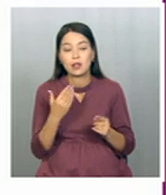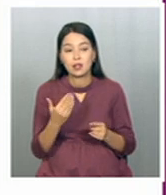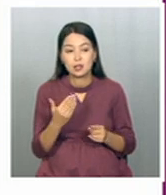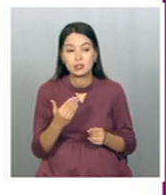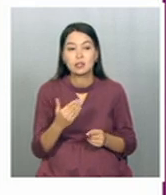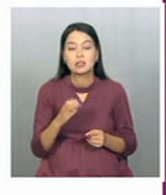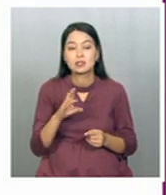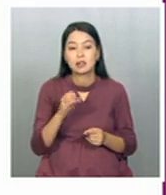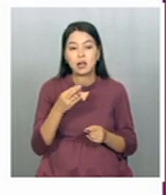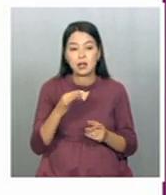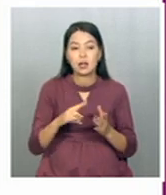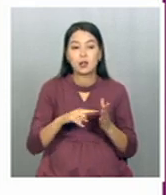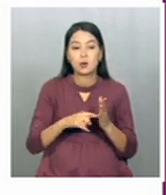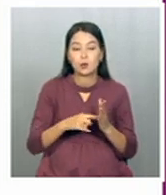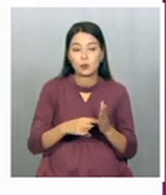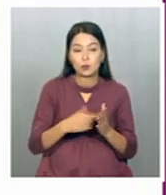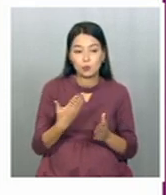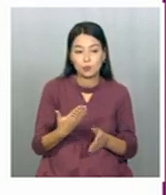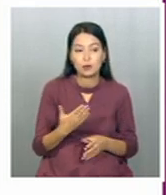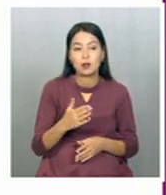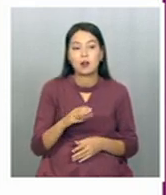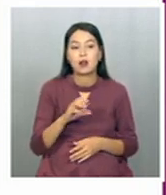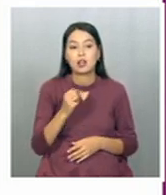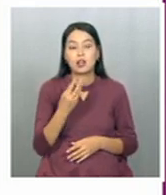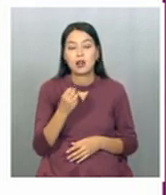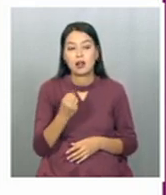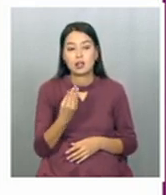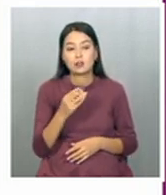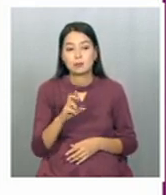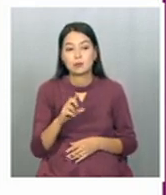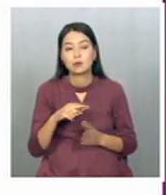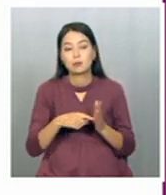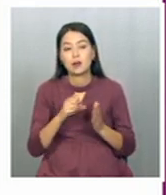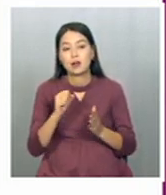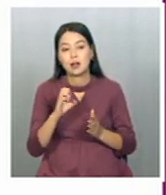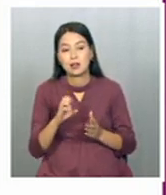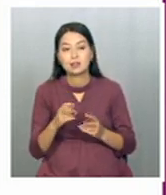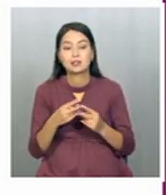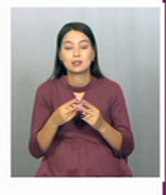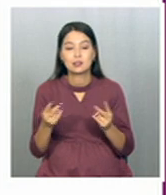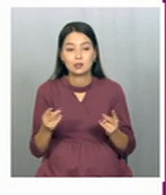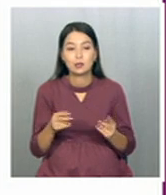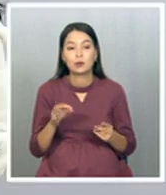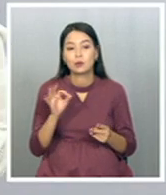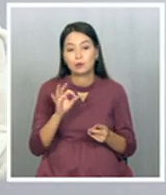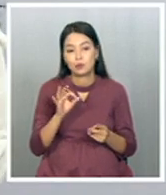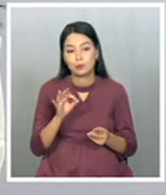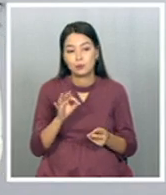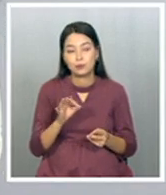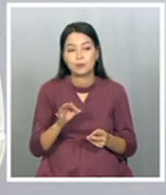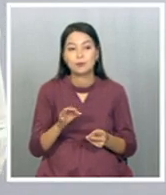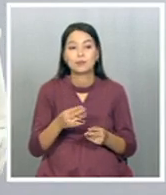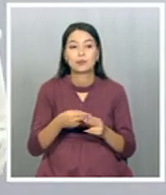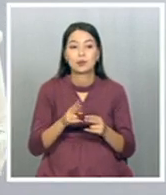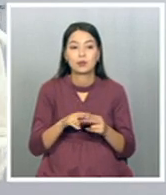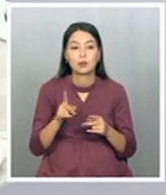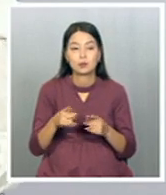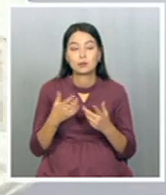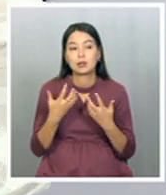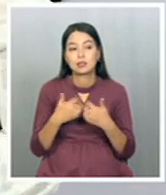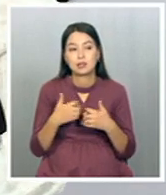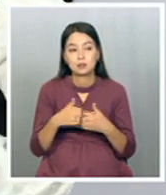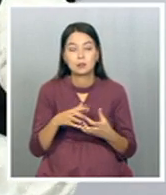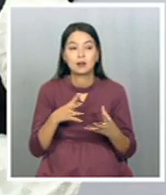болу керек, және HB мен AC векторларының скаляр көбейтіндісі 0-ге тең болу керек екен. Осы есепті балалар